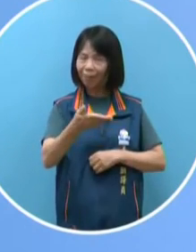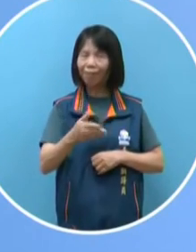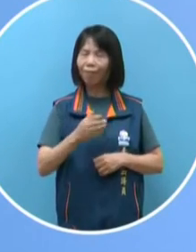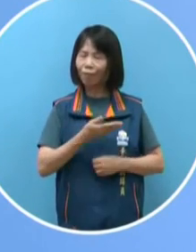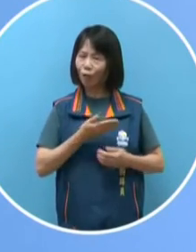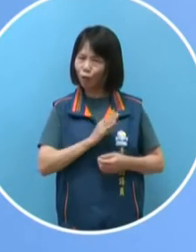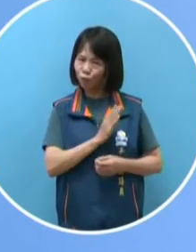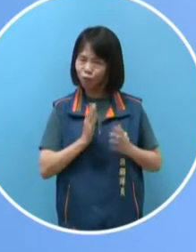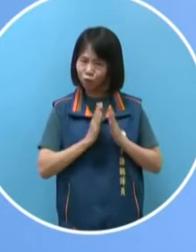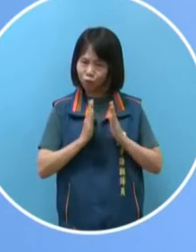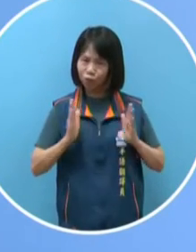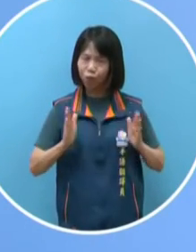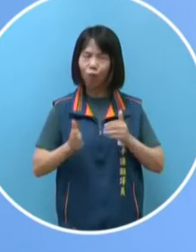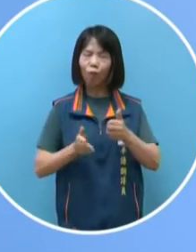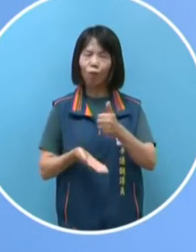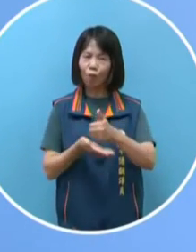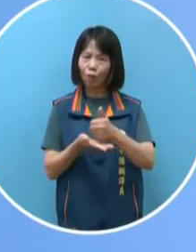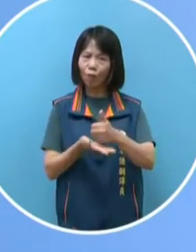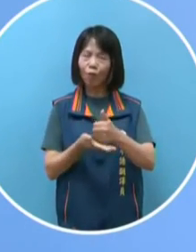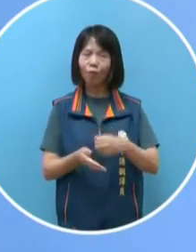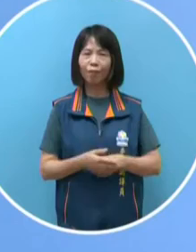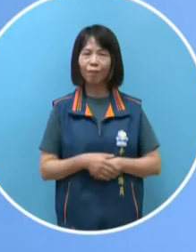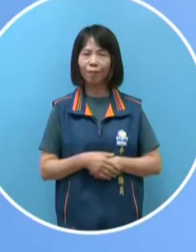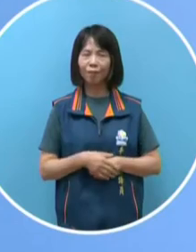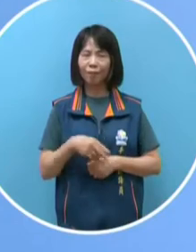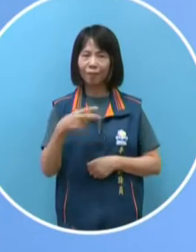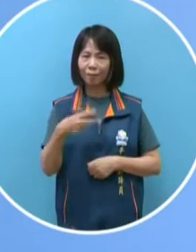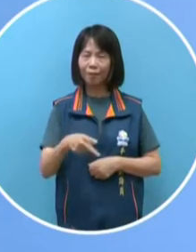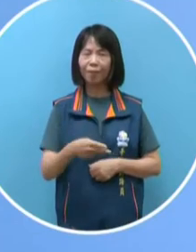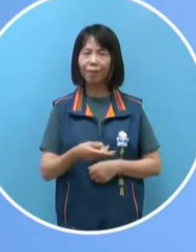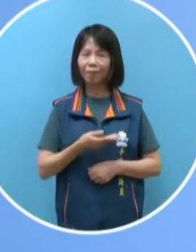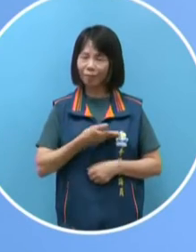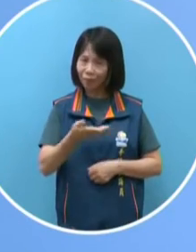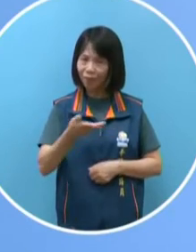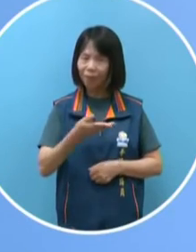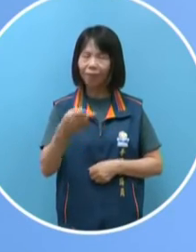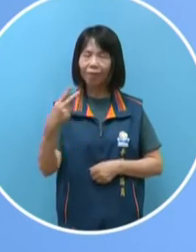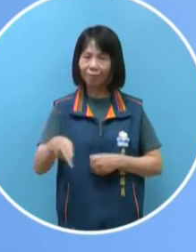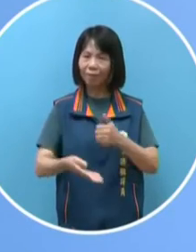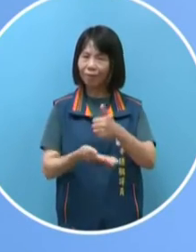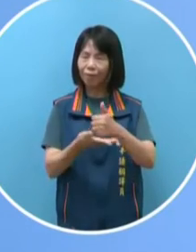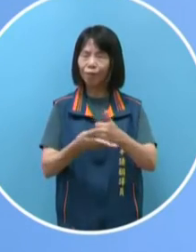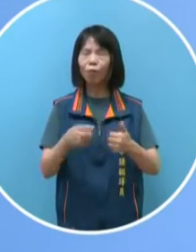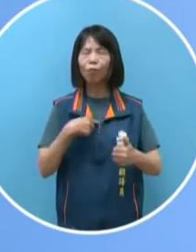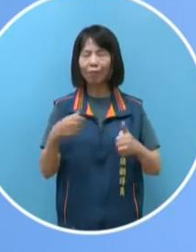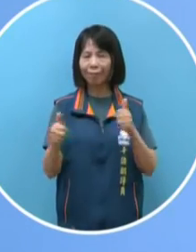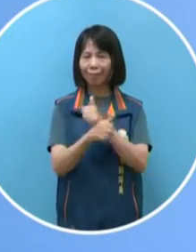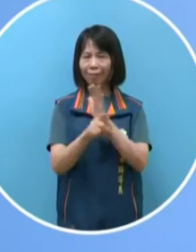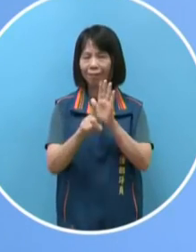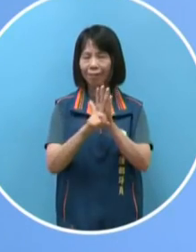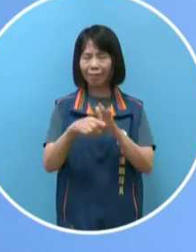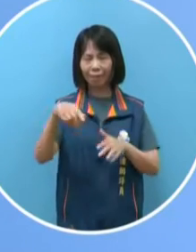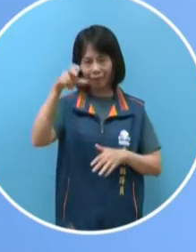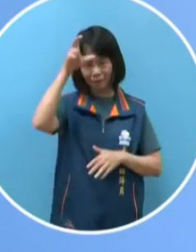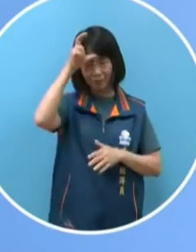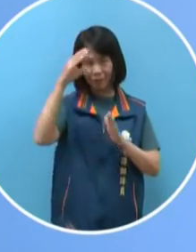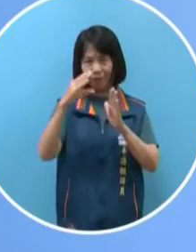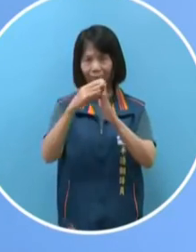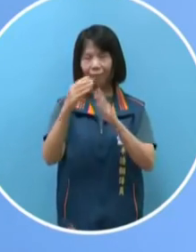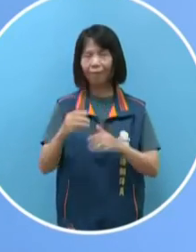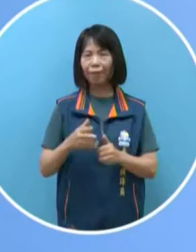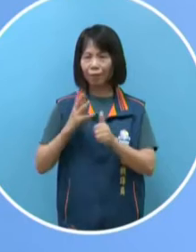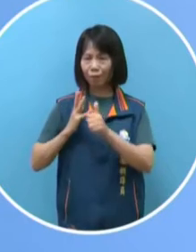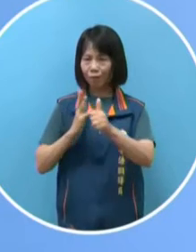谅解跟鼓励。在此个人代表警察局，也率同我